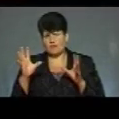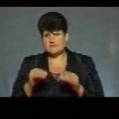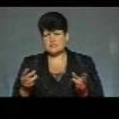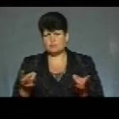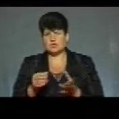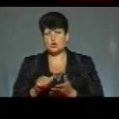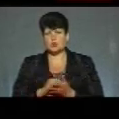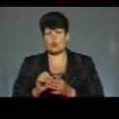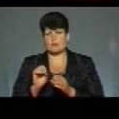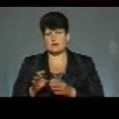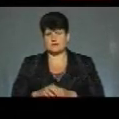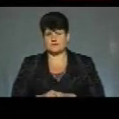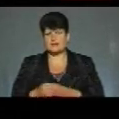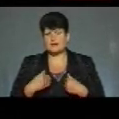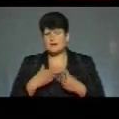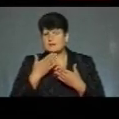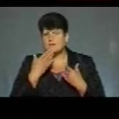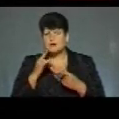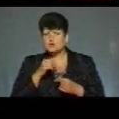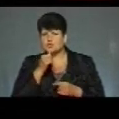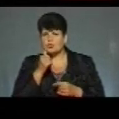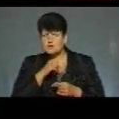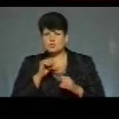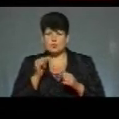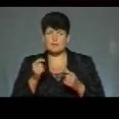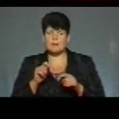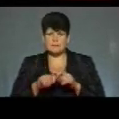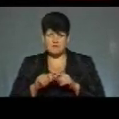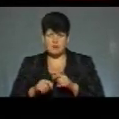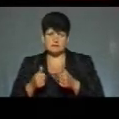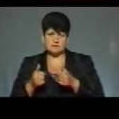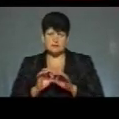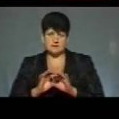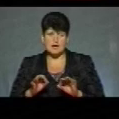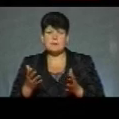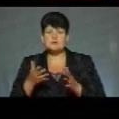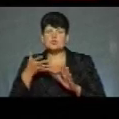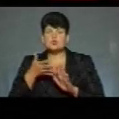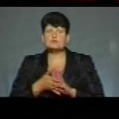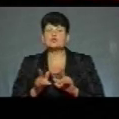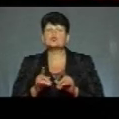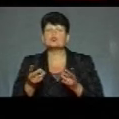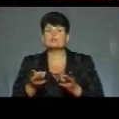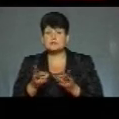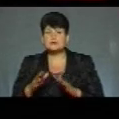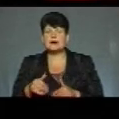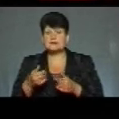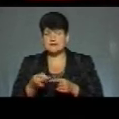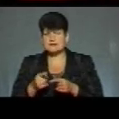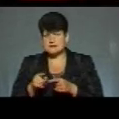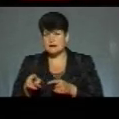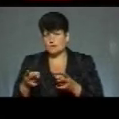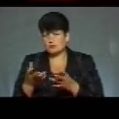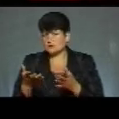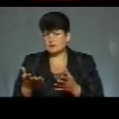необхідні документи. Нам немає що приховувати. Якщо вони щось перевіряють, це прекрасно. Аби зрозуміти, що саме їм потрібно, надати їм все необхідне і